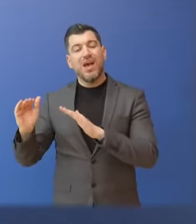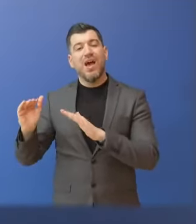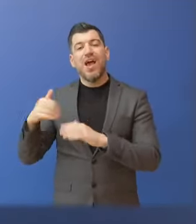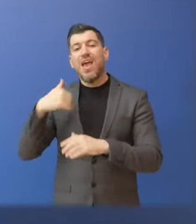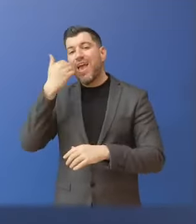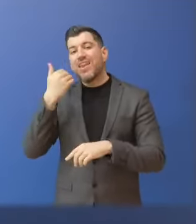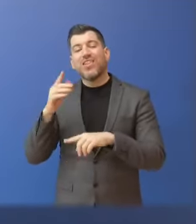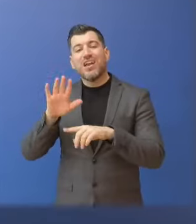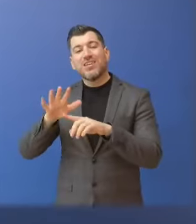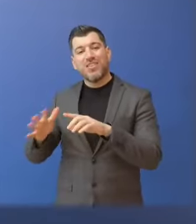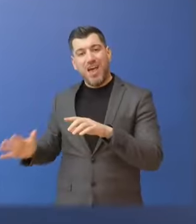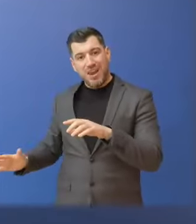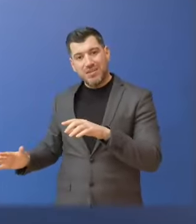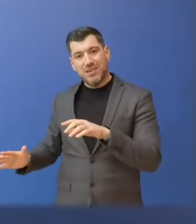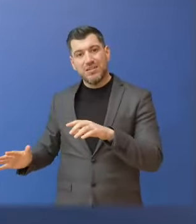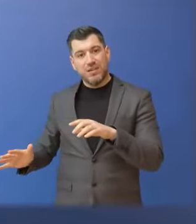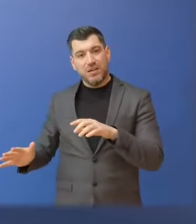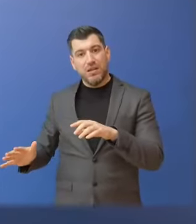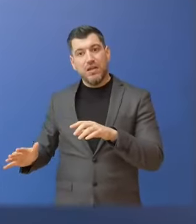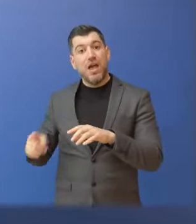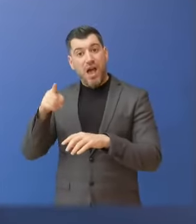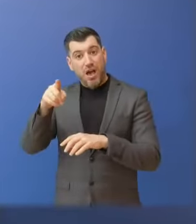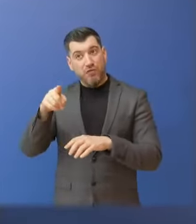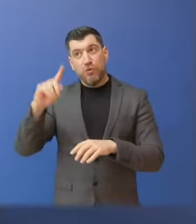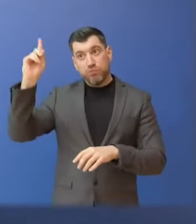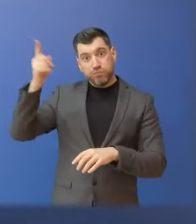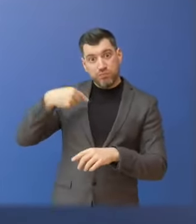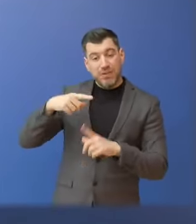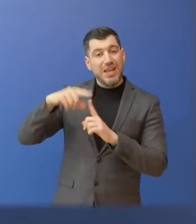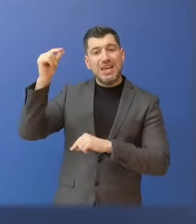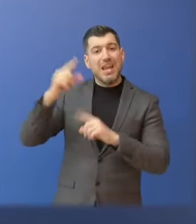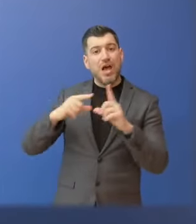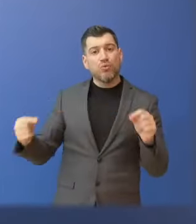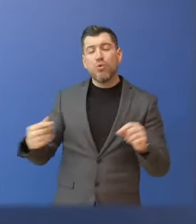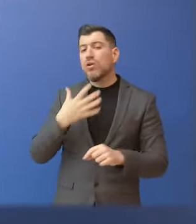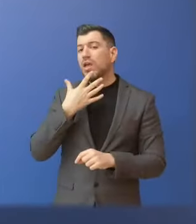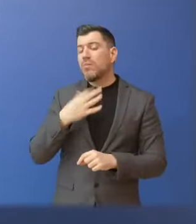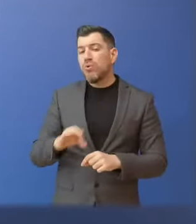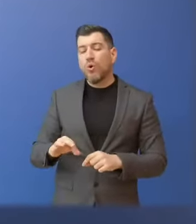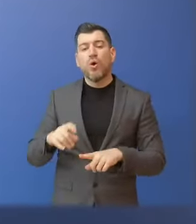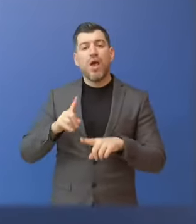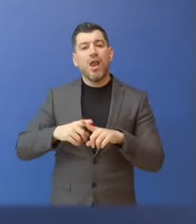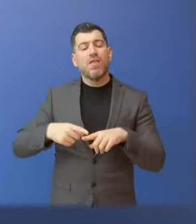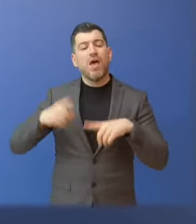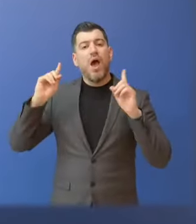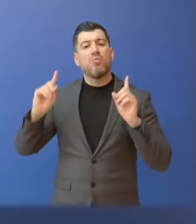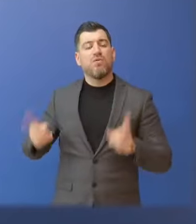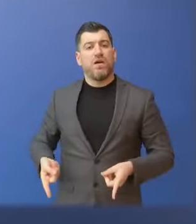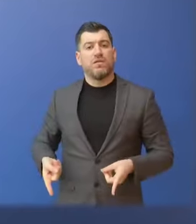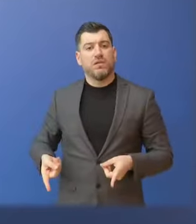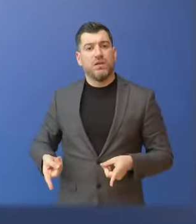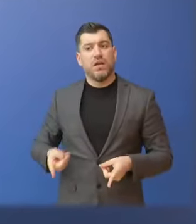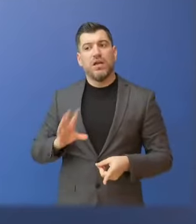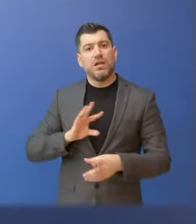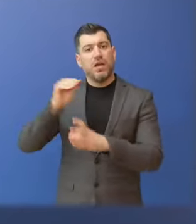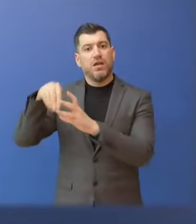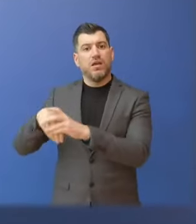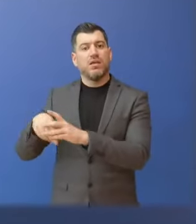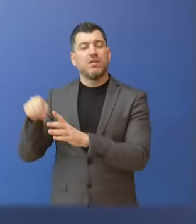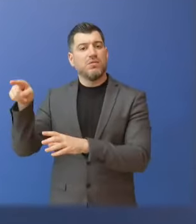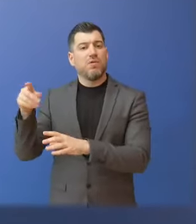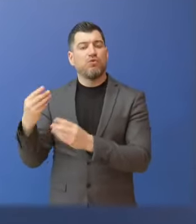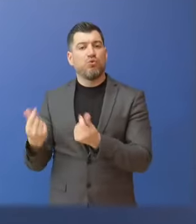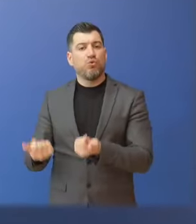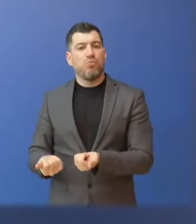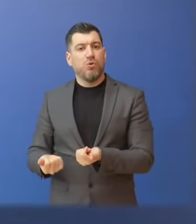αυτή μία νατοική υποχρέωση υπάρχει κάποιος λόγος που παίρνει απόφαση η χώρα μας να εμπλακεί με αυτό τον τρόπο και έχετε